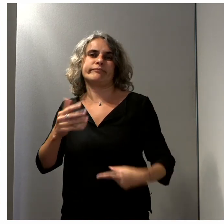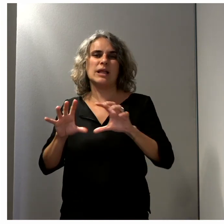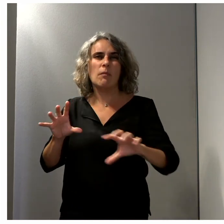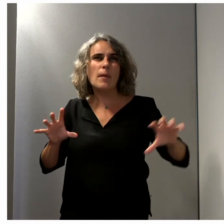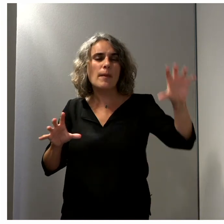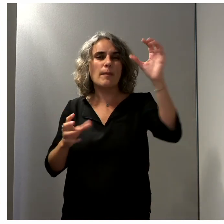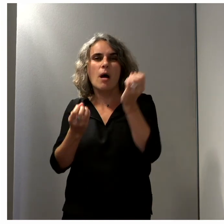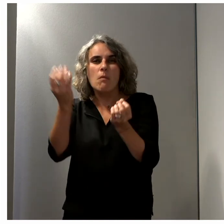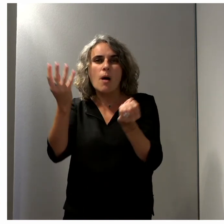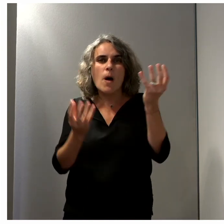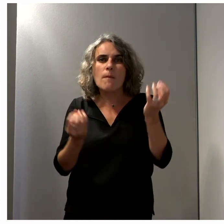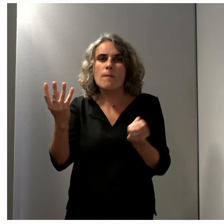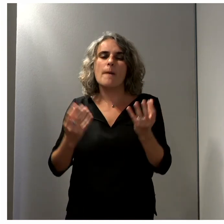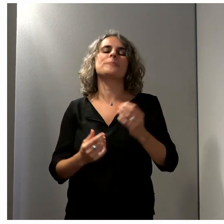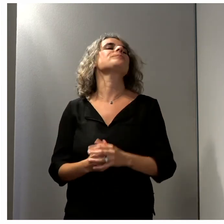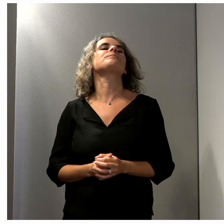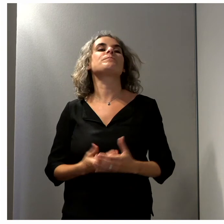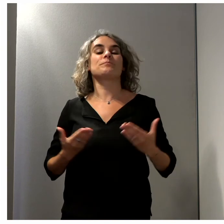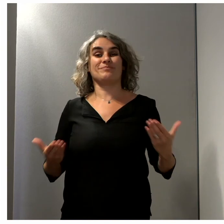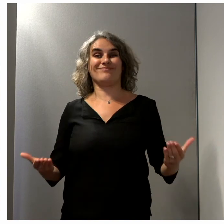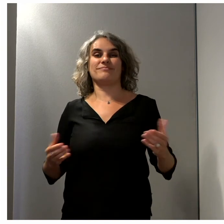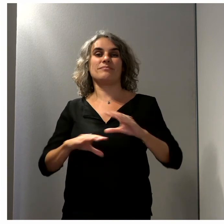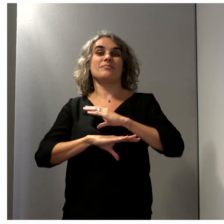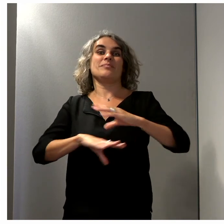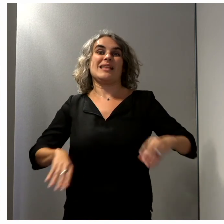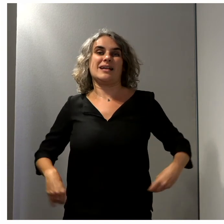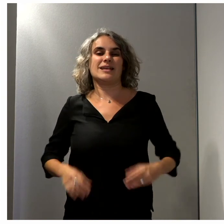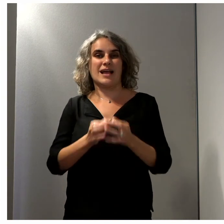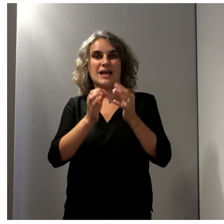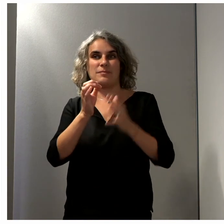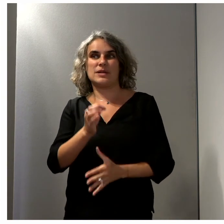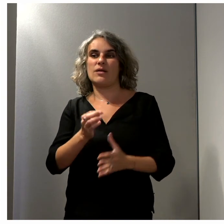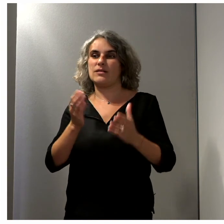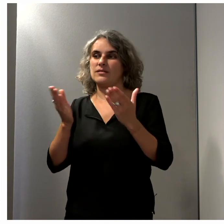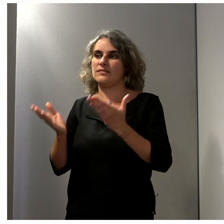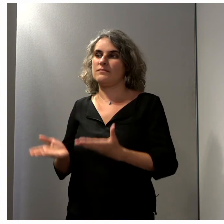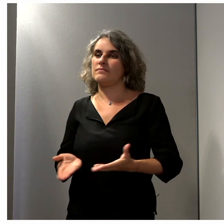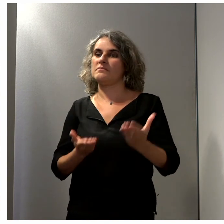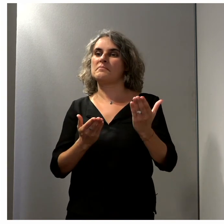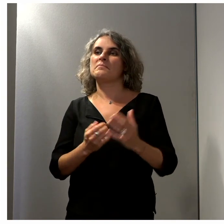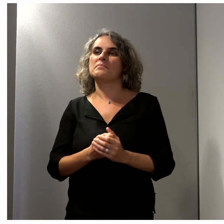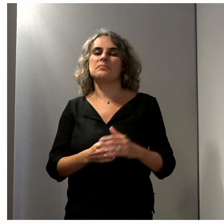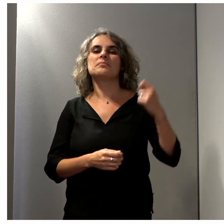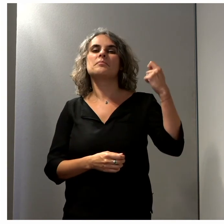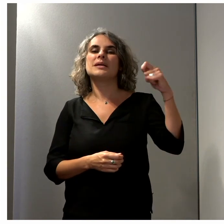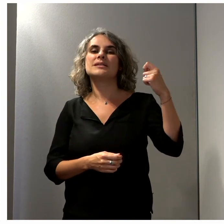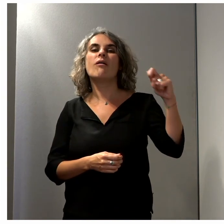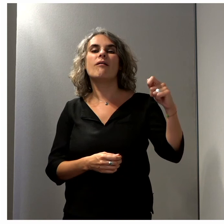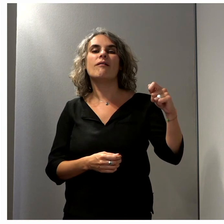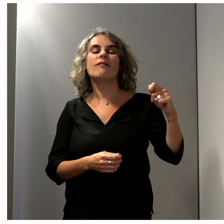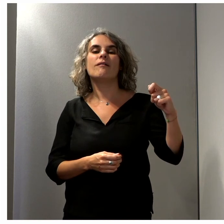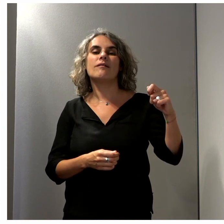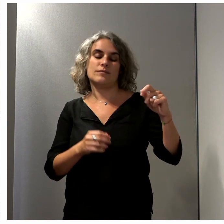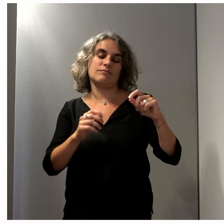les territoires. Alors, on va conclure cette table ronde en donnant la parole, un mot pour conclure, au président de la commission,